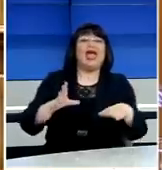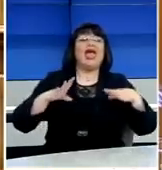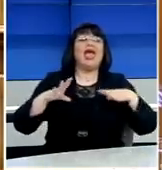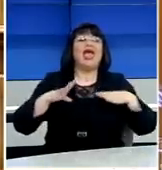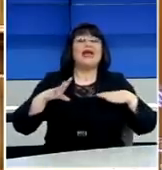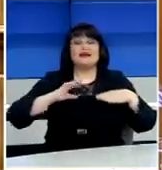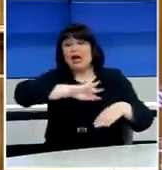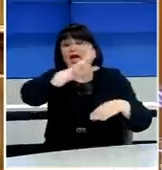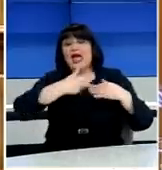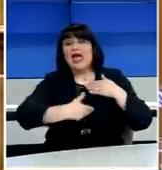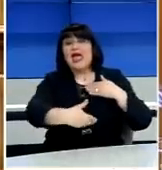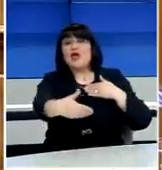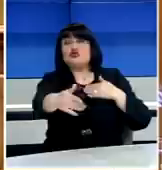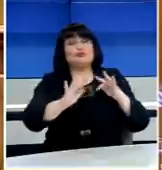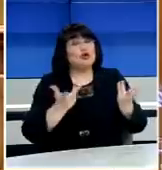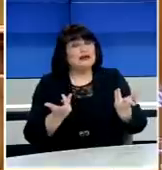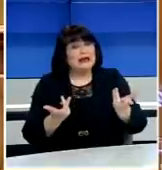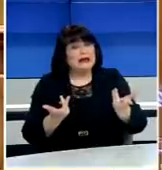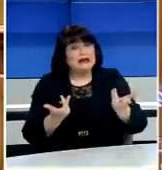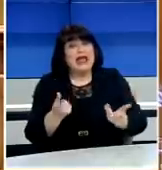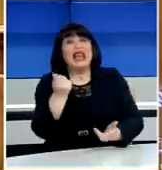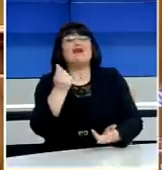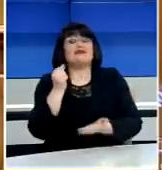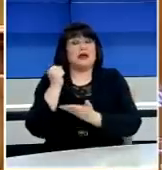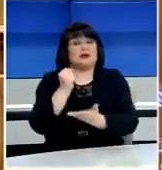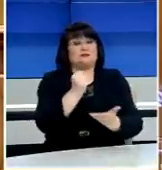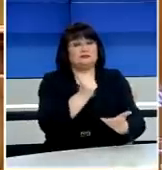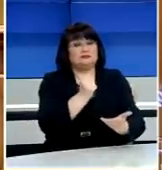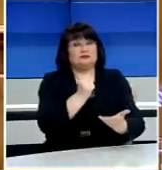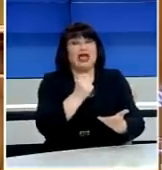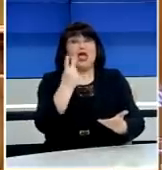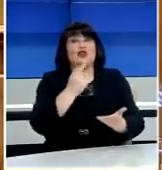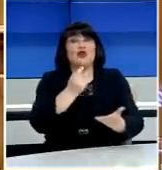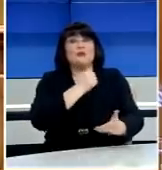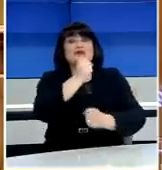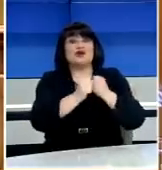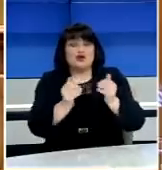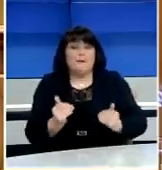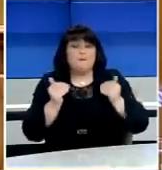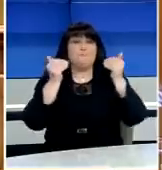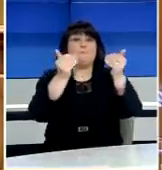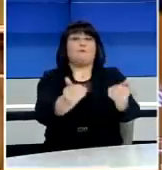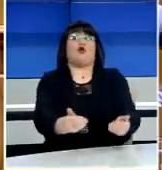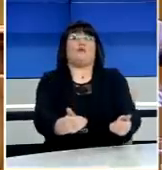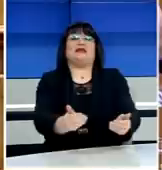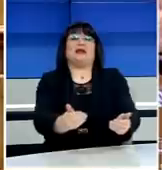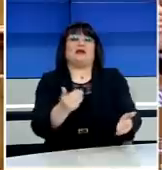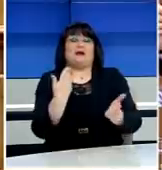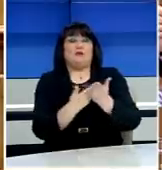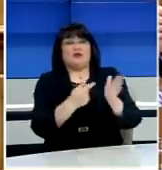συγκεκριμένα χρονοδιαγράμματα. Και τα πήγατε όλα μαζί 2,5 χρόνια πίσω. Γιατί, για να μου δείξω ότι είναι δικά σας